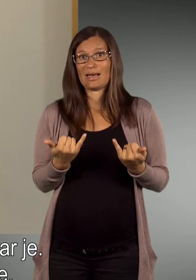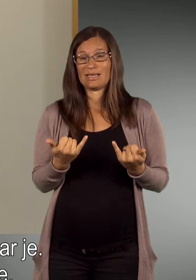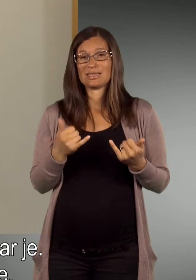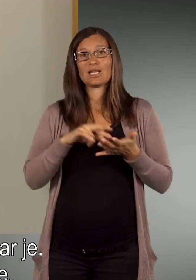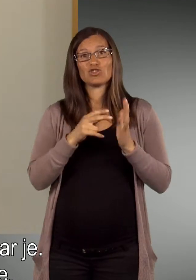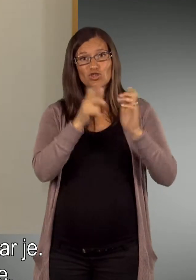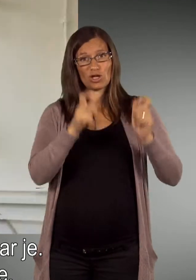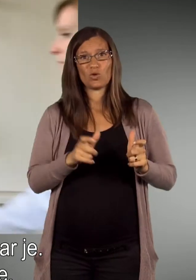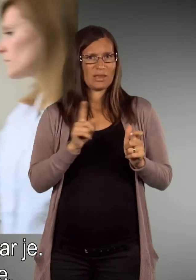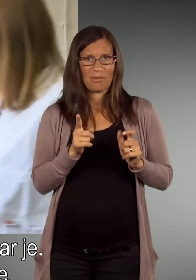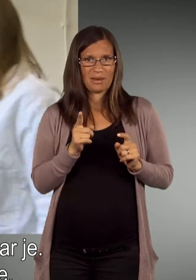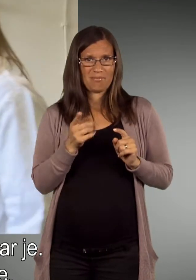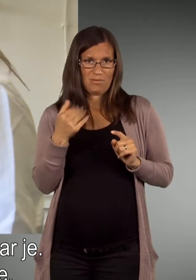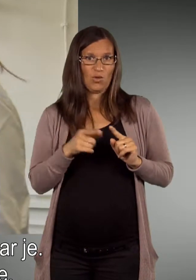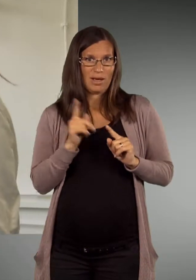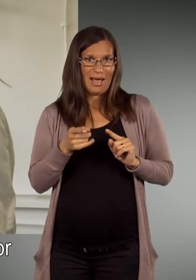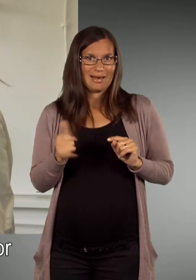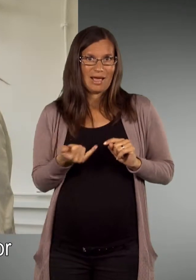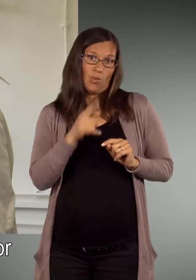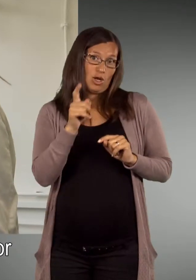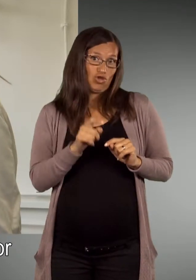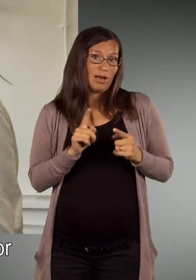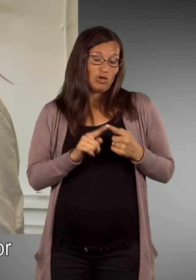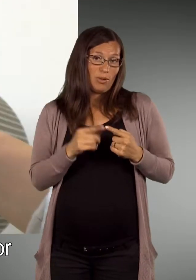bil to, kar je, pravzaprav vprašanje, če bi sploh bil.